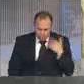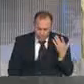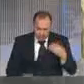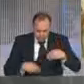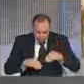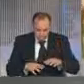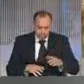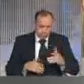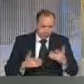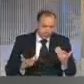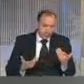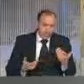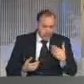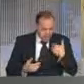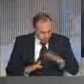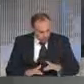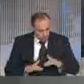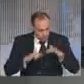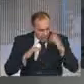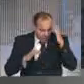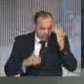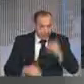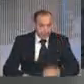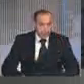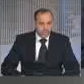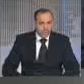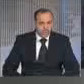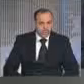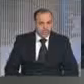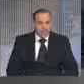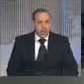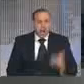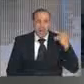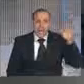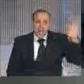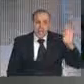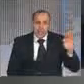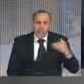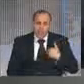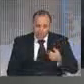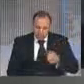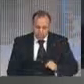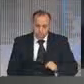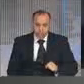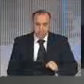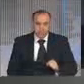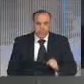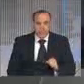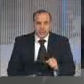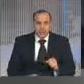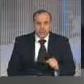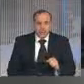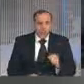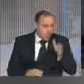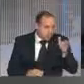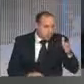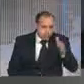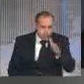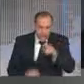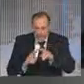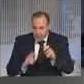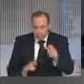اللي كون التونسي يتربى فيها الحاجه ذ كنت كنت في سنيه منط تطوين تعدينا الكل اما ما ندخلو لبلايص معناها مش